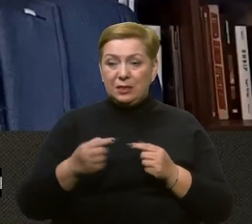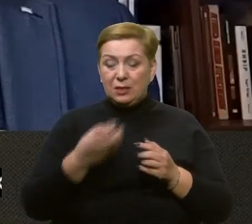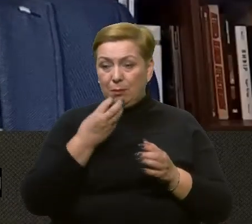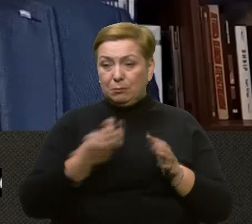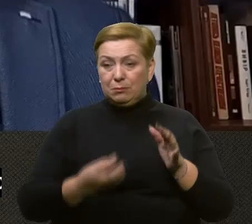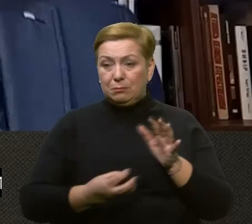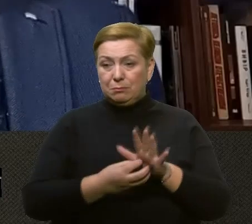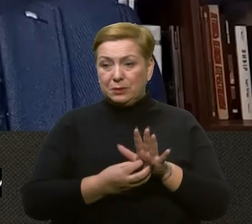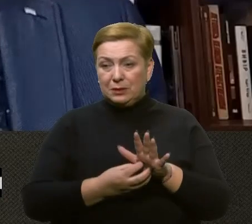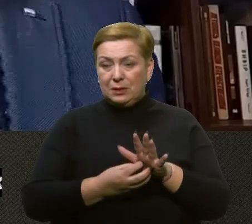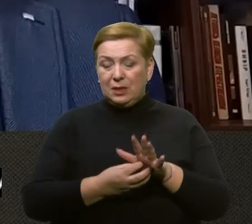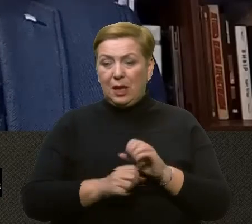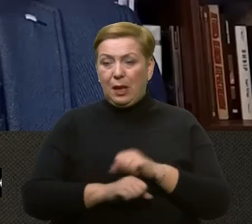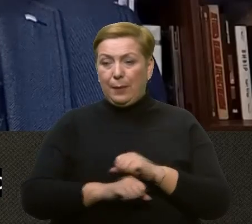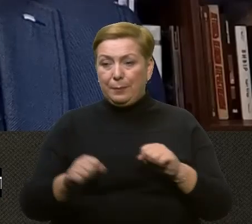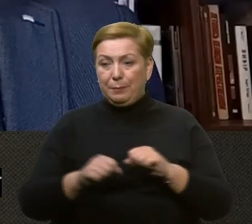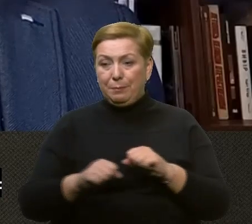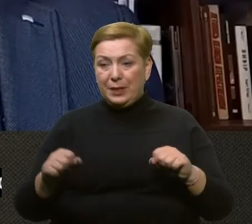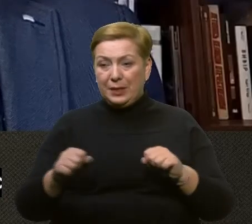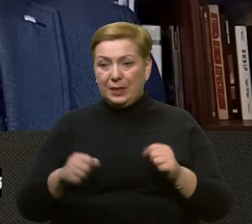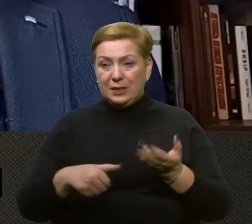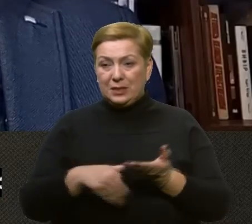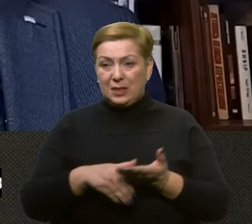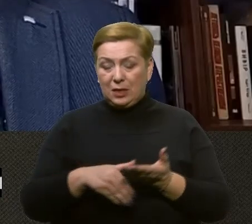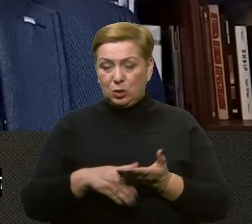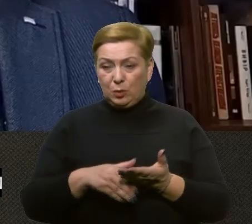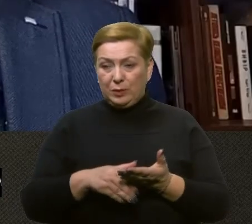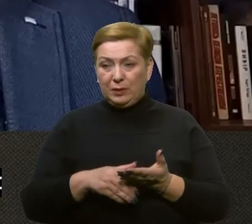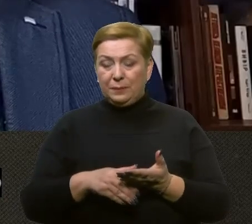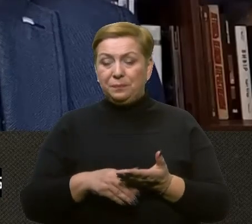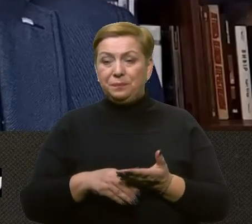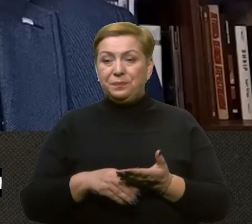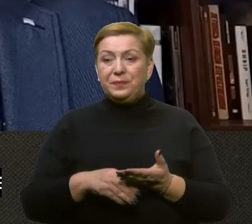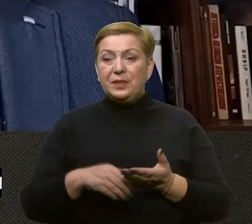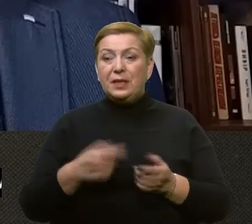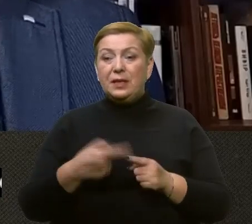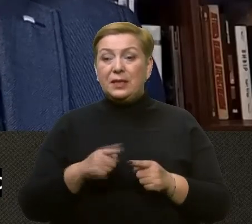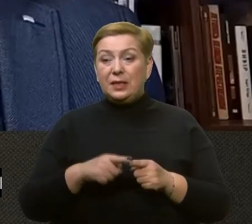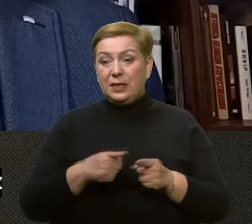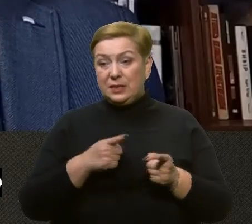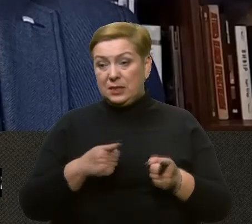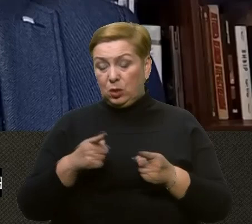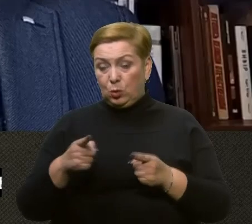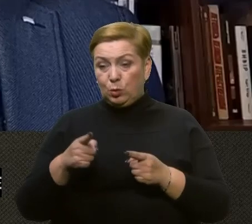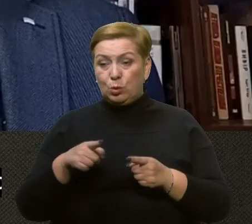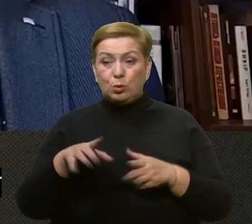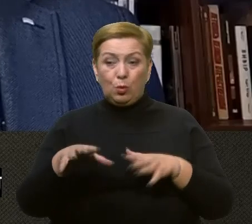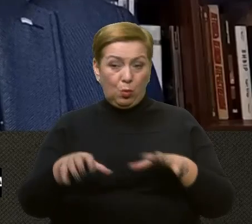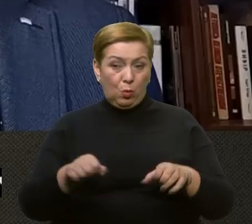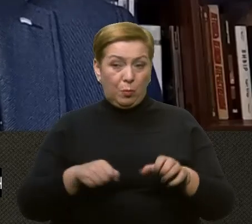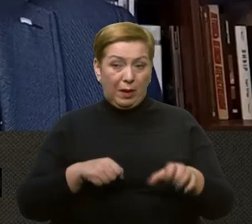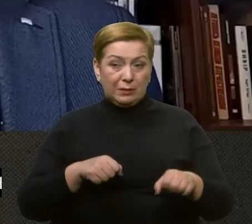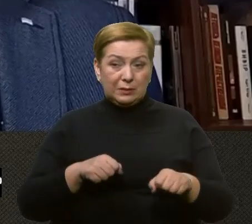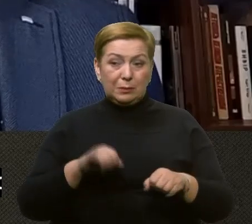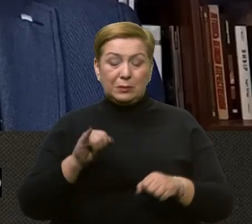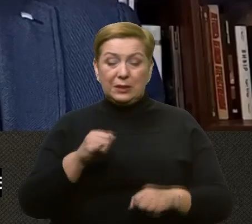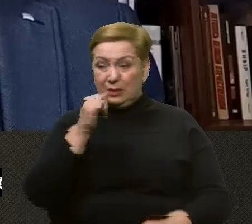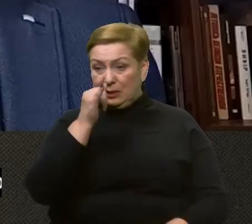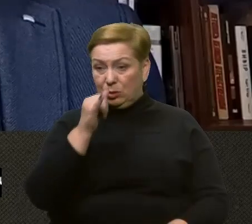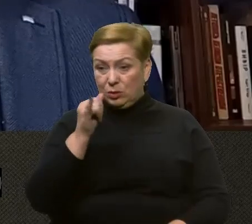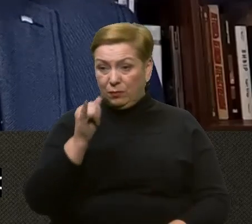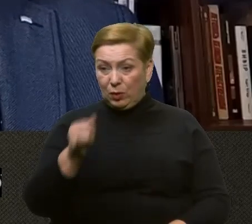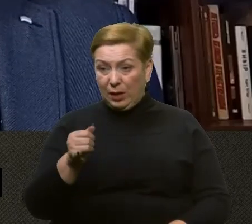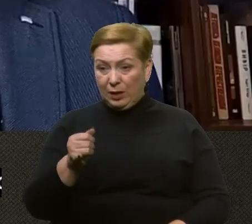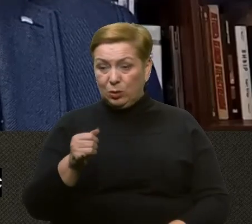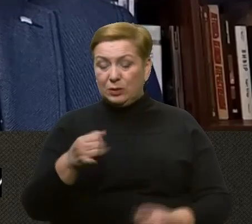засоби, спеціальні міни, які, ну, скажімо, загрожують окупантам і не дозволяють вільно